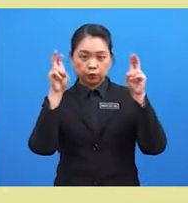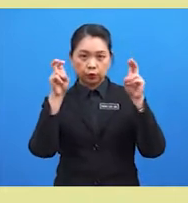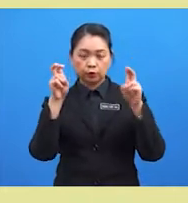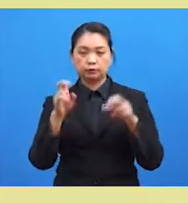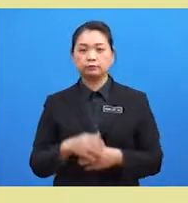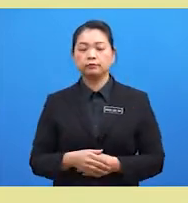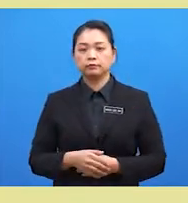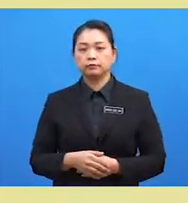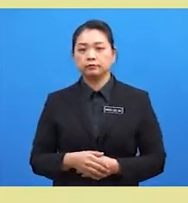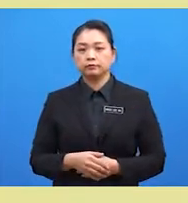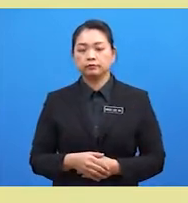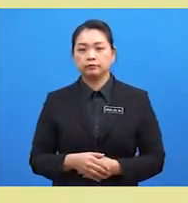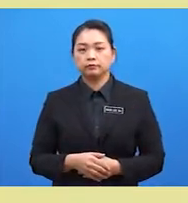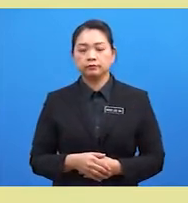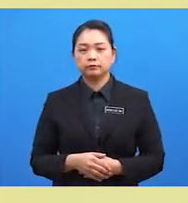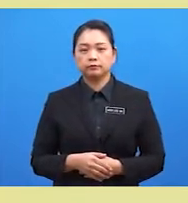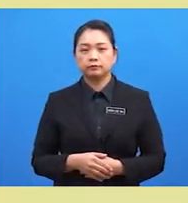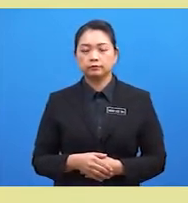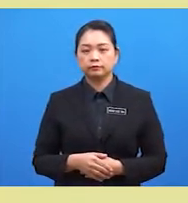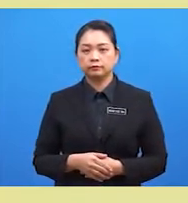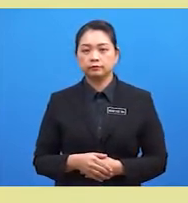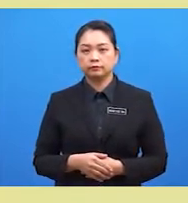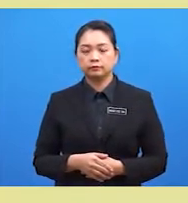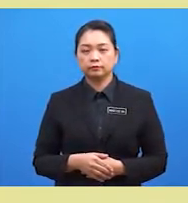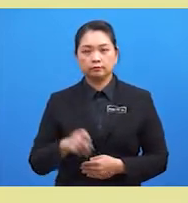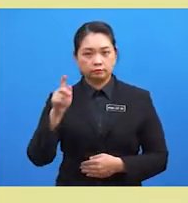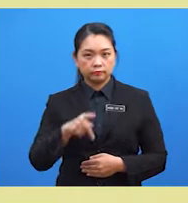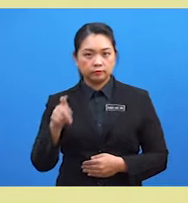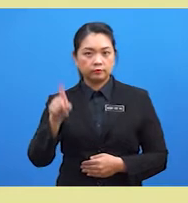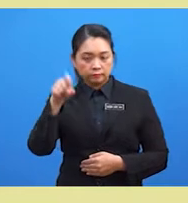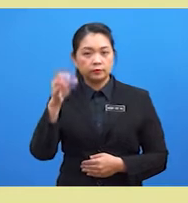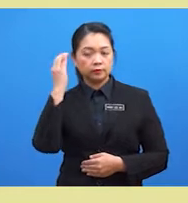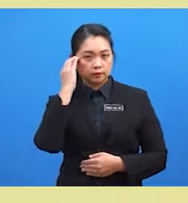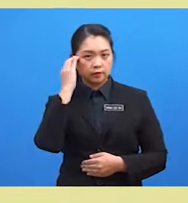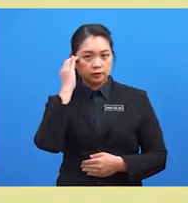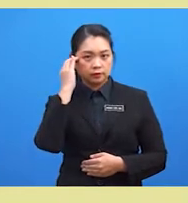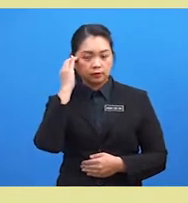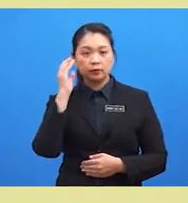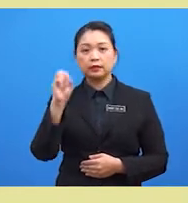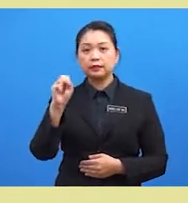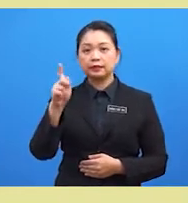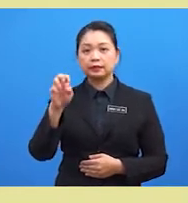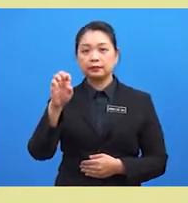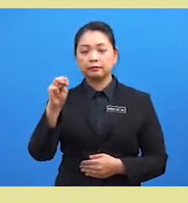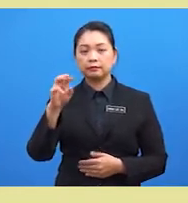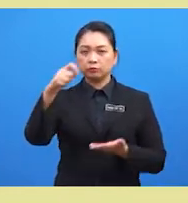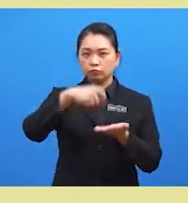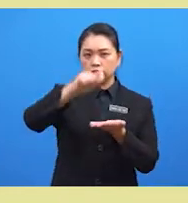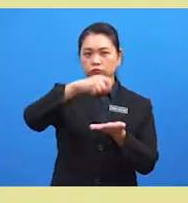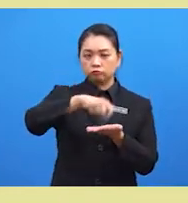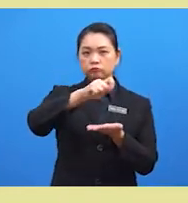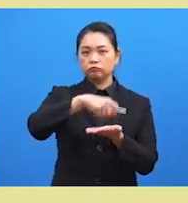negara. Pastikan para pelajar tahu tentang skema pemarkahan bagi